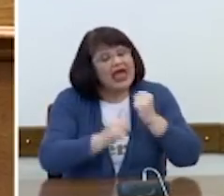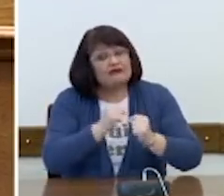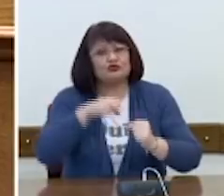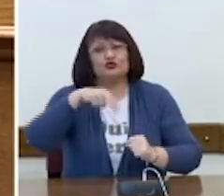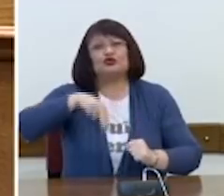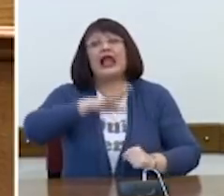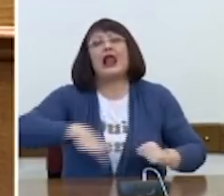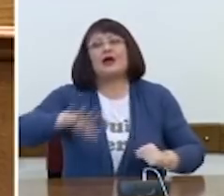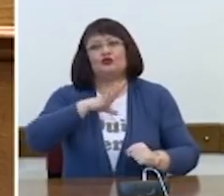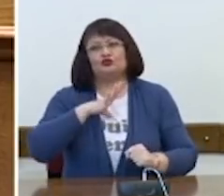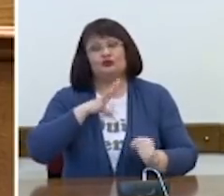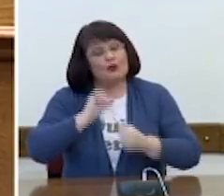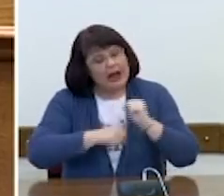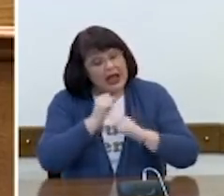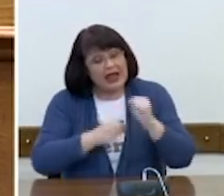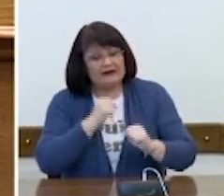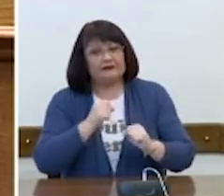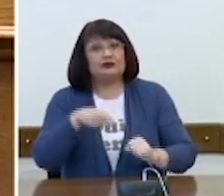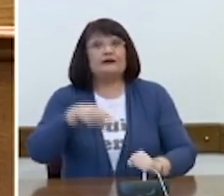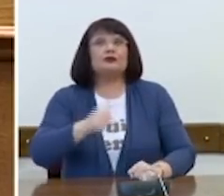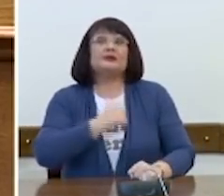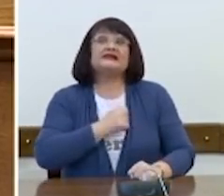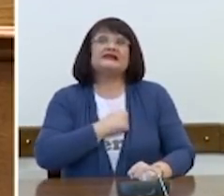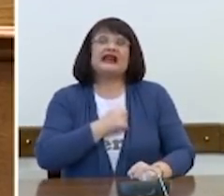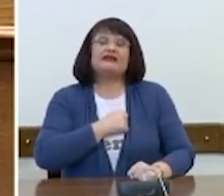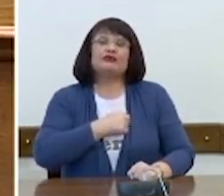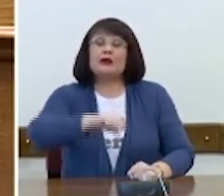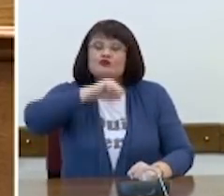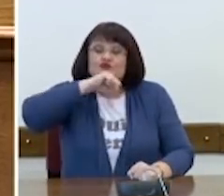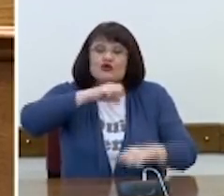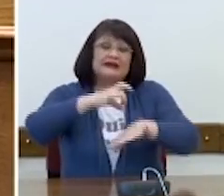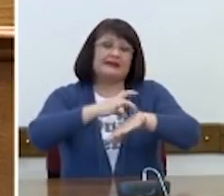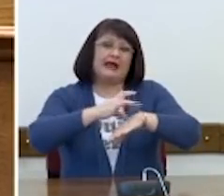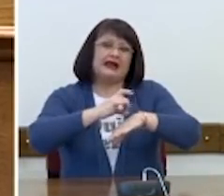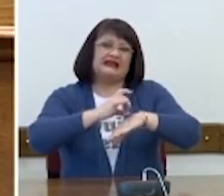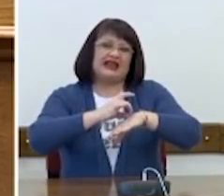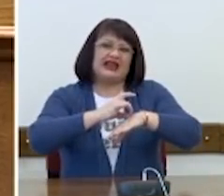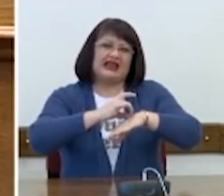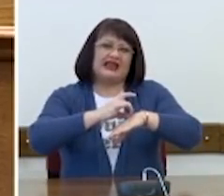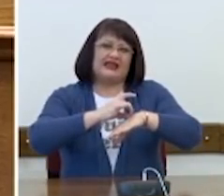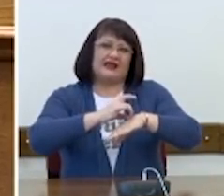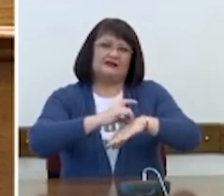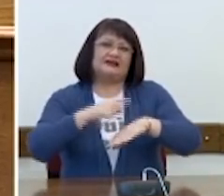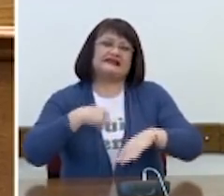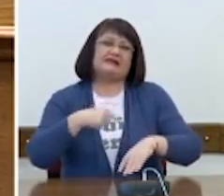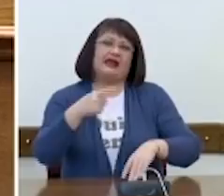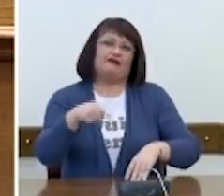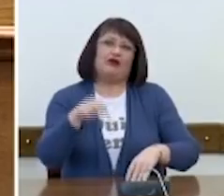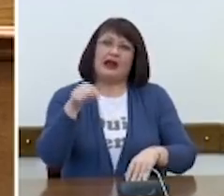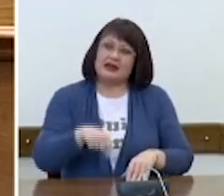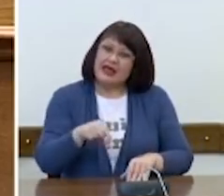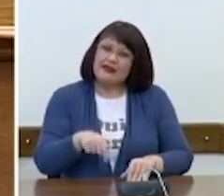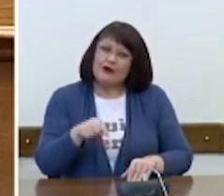είναι, πιστεύουμε, η πιο βαθιά γνήσια πατριωτική και ταυτόχρονα διεθνιστική στάση. Και εδώ βρίσκεται και